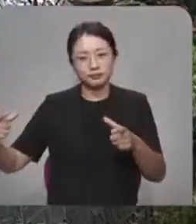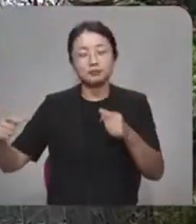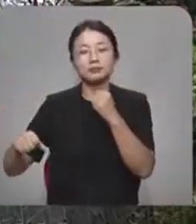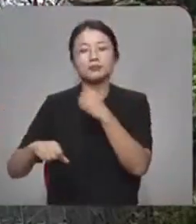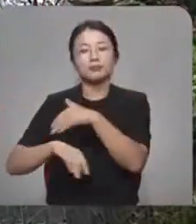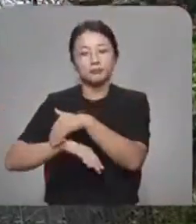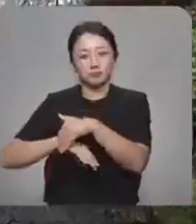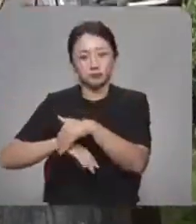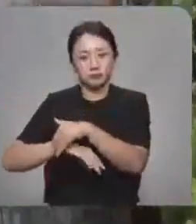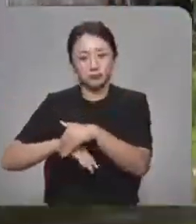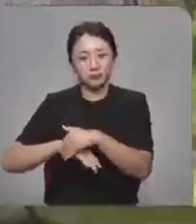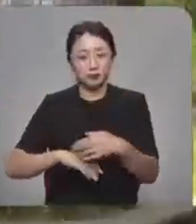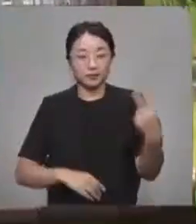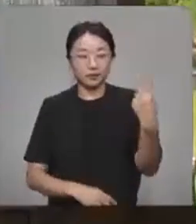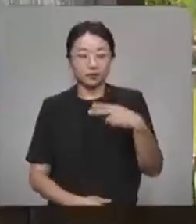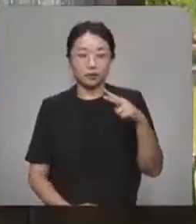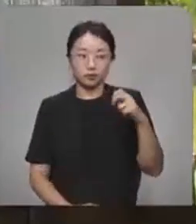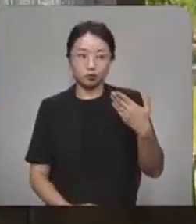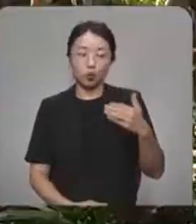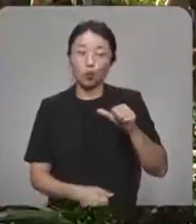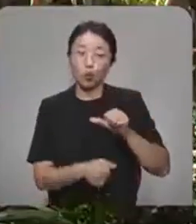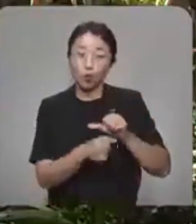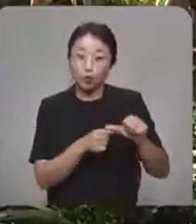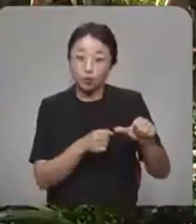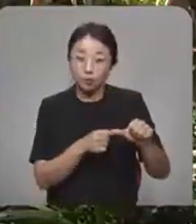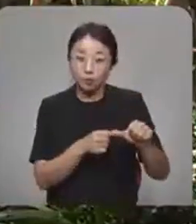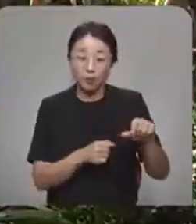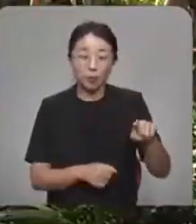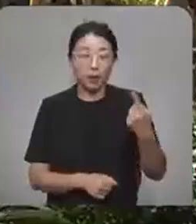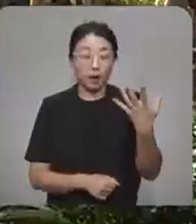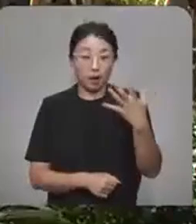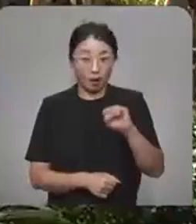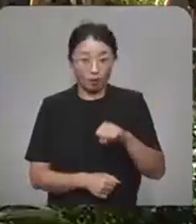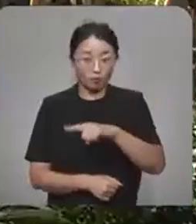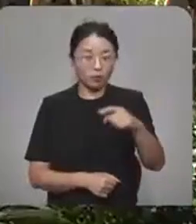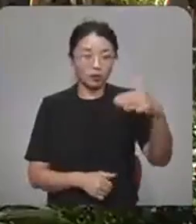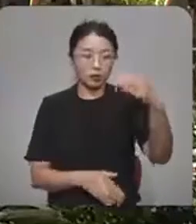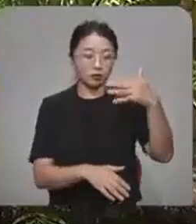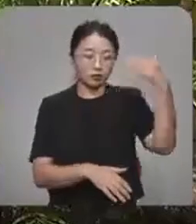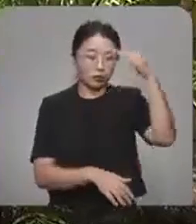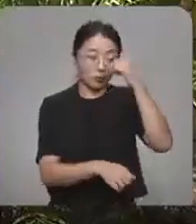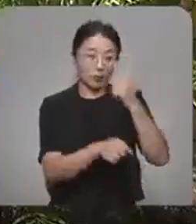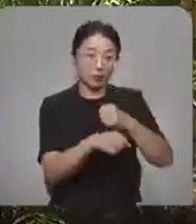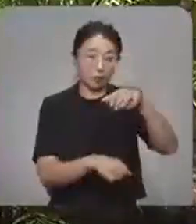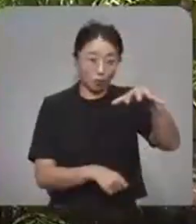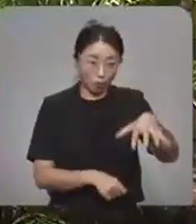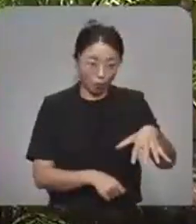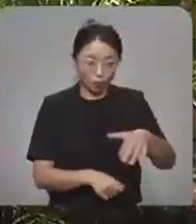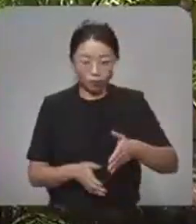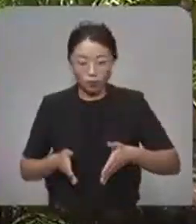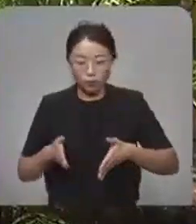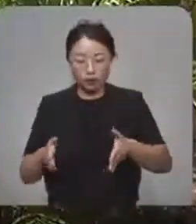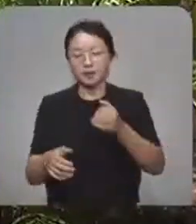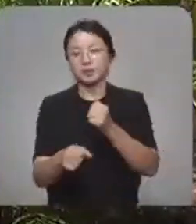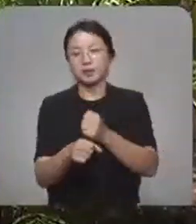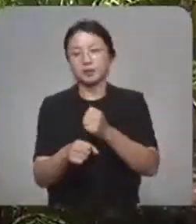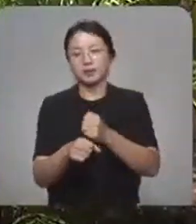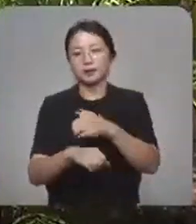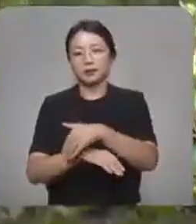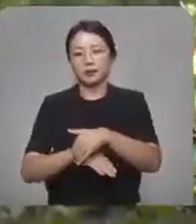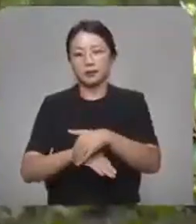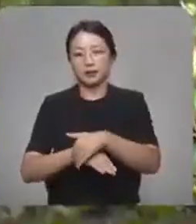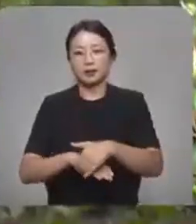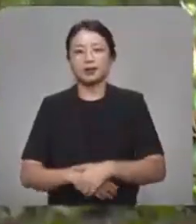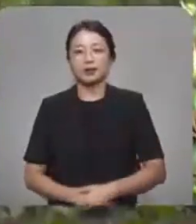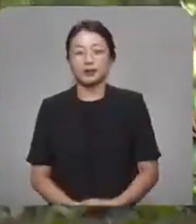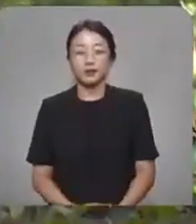겁니다. 2029년까지 100억여 원을 들여 식물 전시 공간과 숲길 등을 확충할 예정입니다. 관리 보전